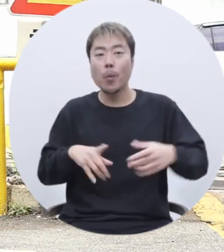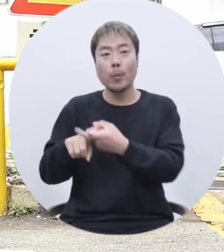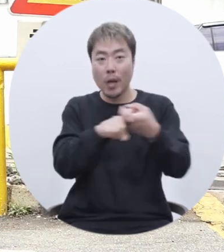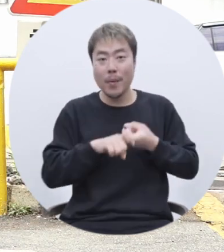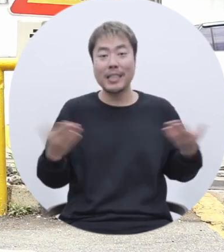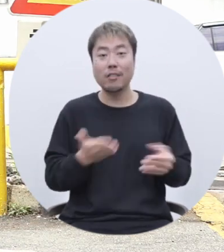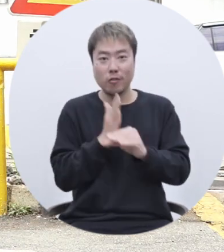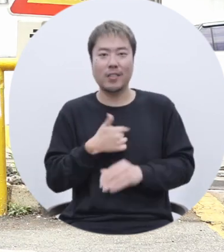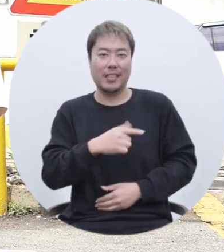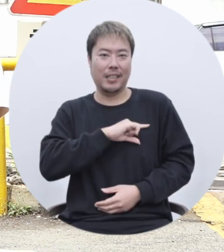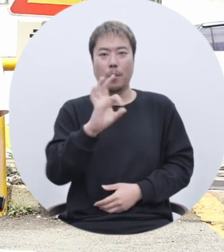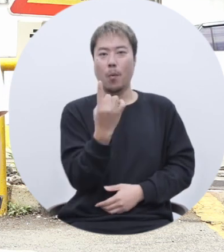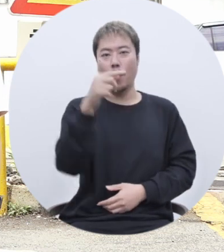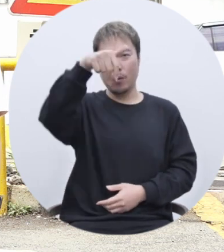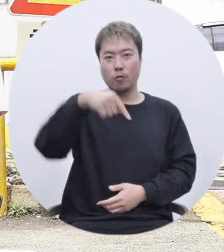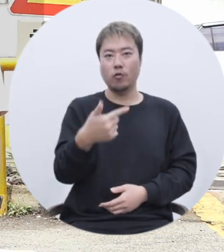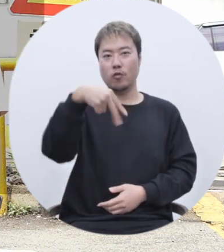합니다. 반갑습니다.